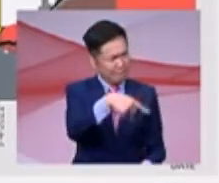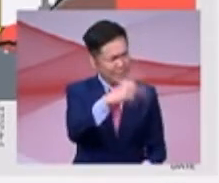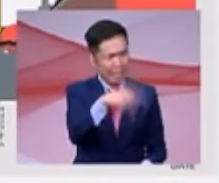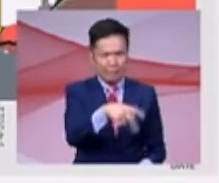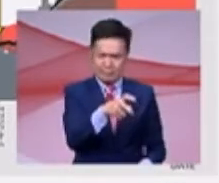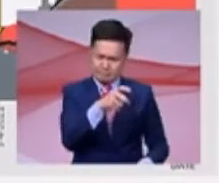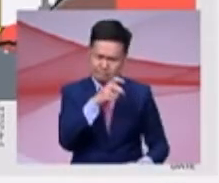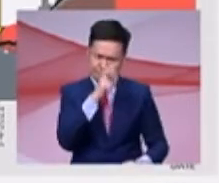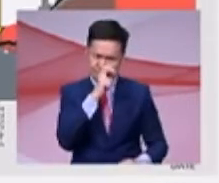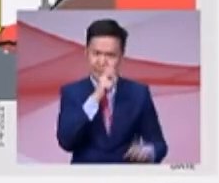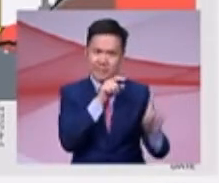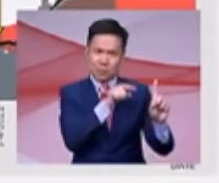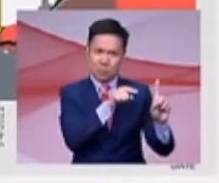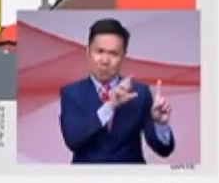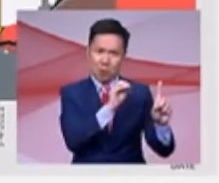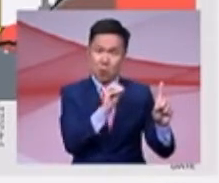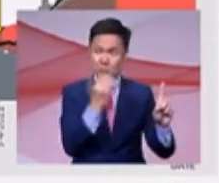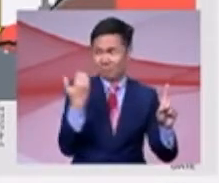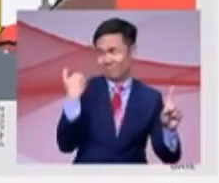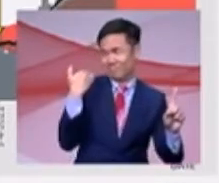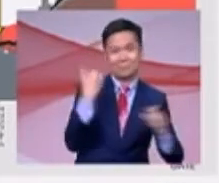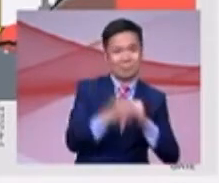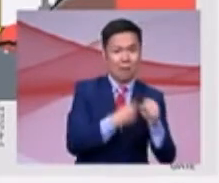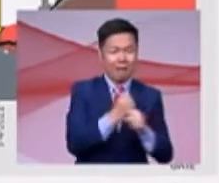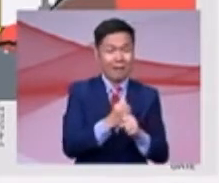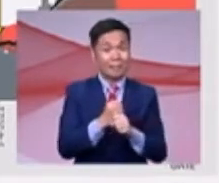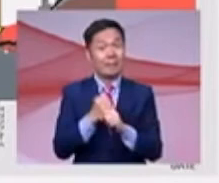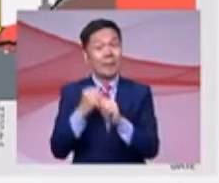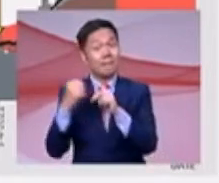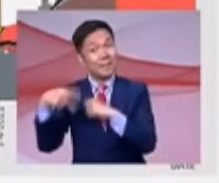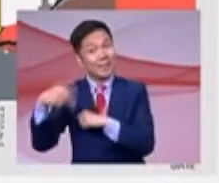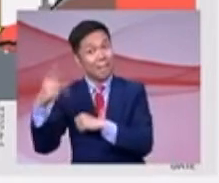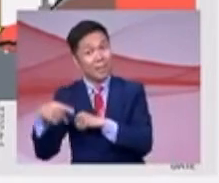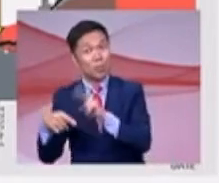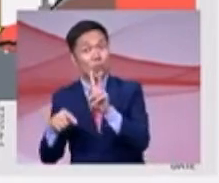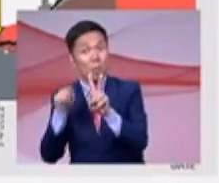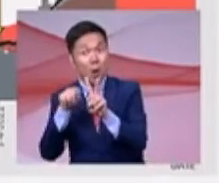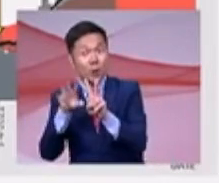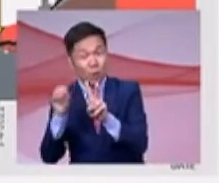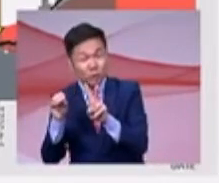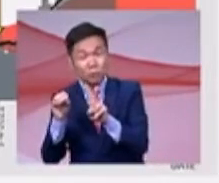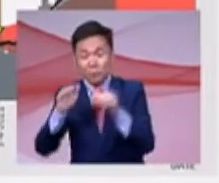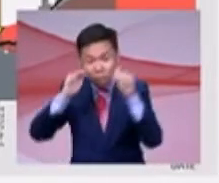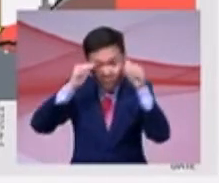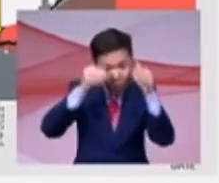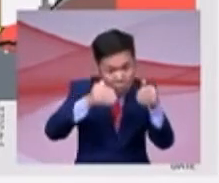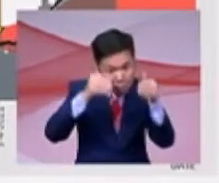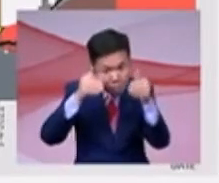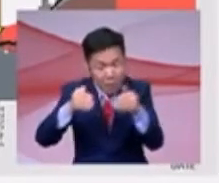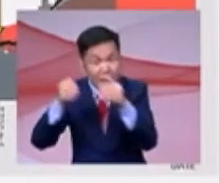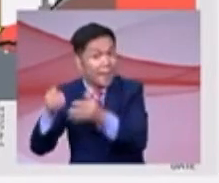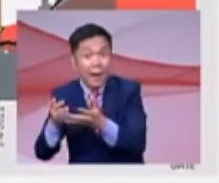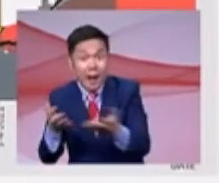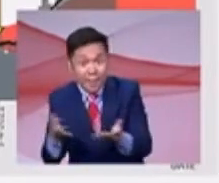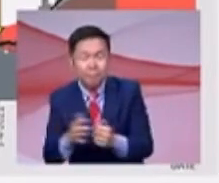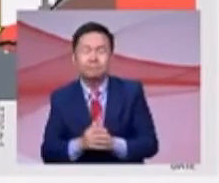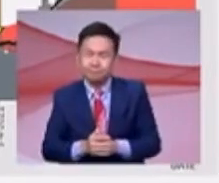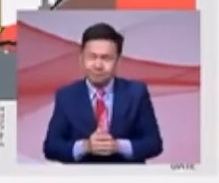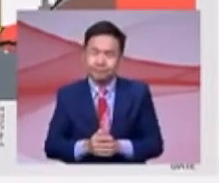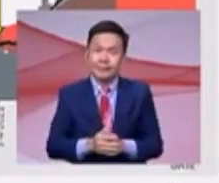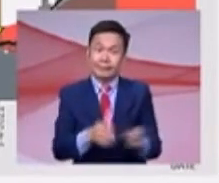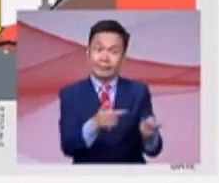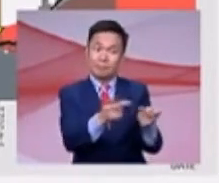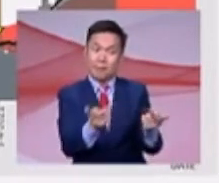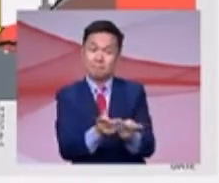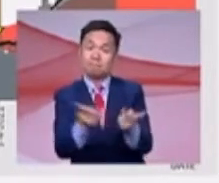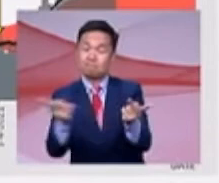tersebut 1.0. Tapi PKP 2.0 lebih kita tertumpu kepada sasaran kita,